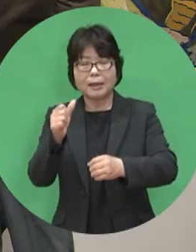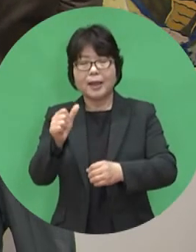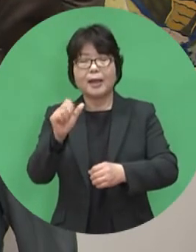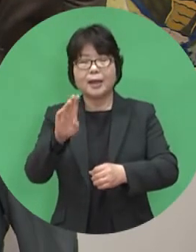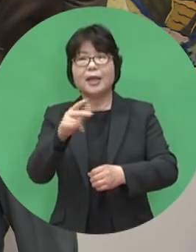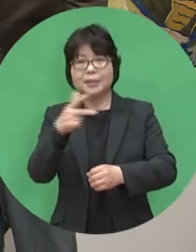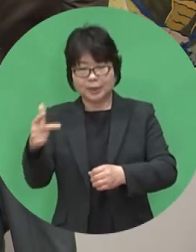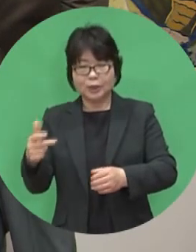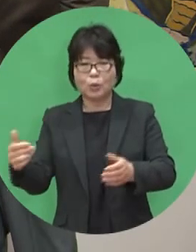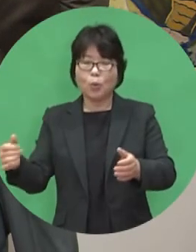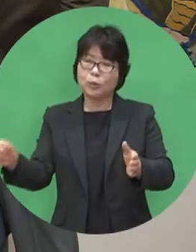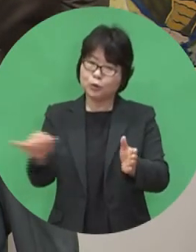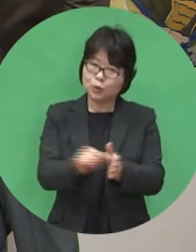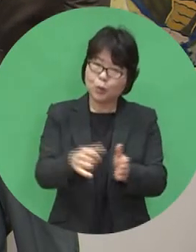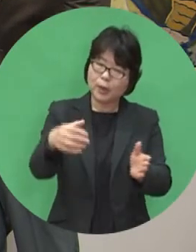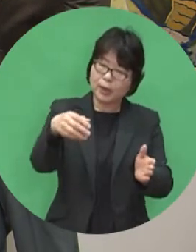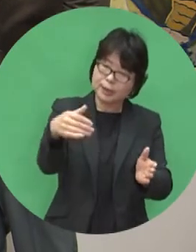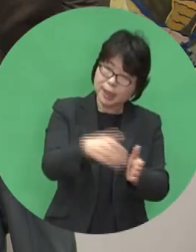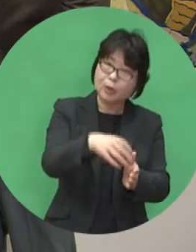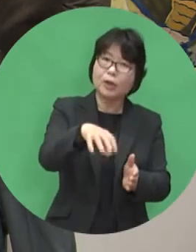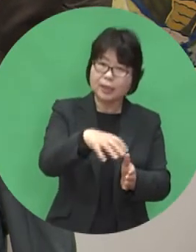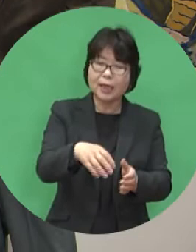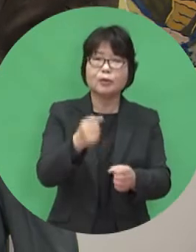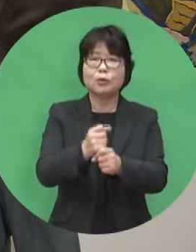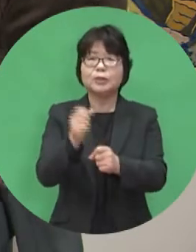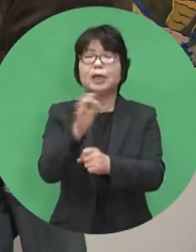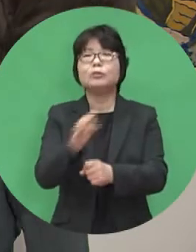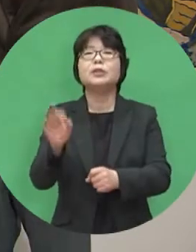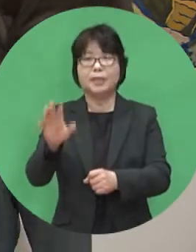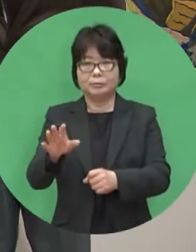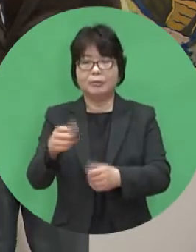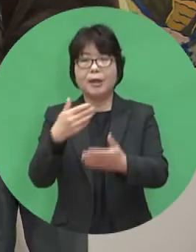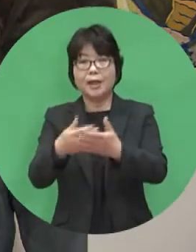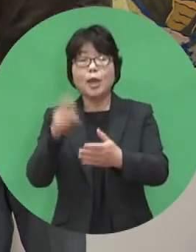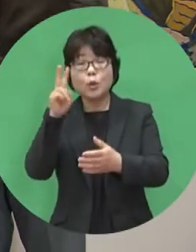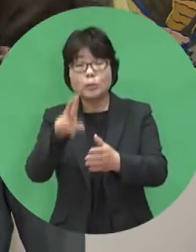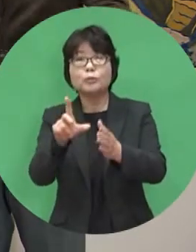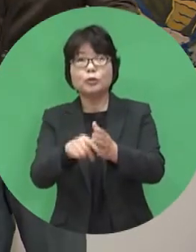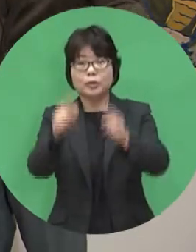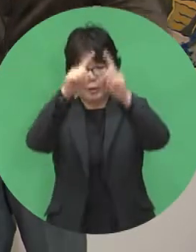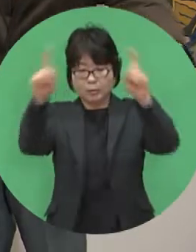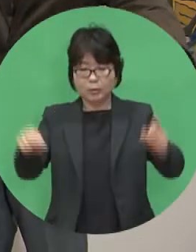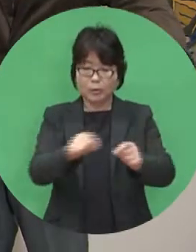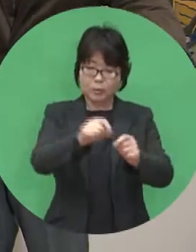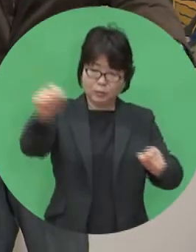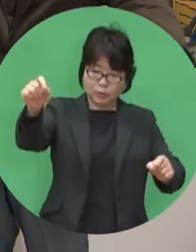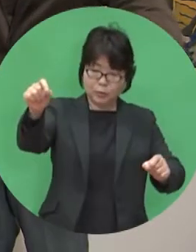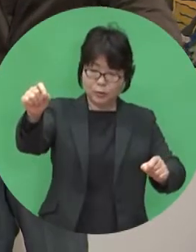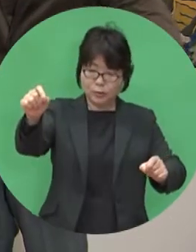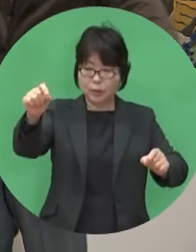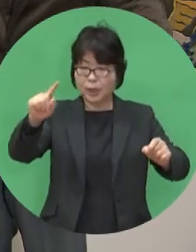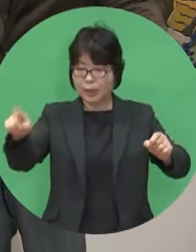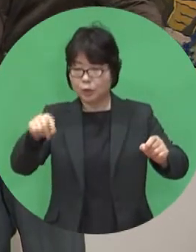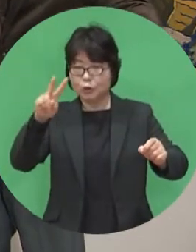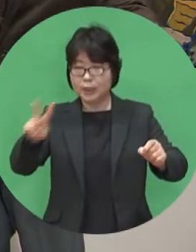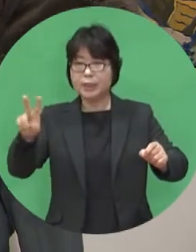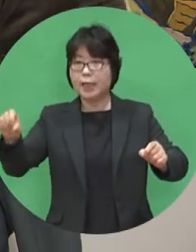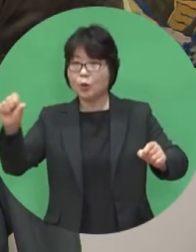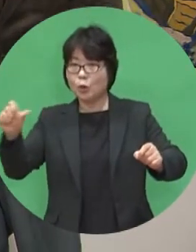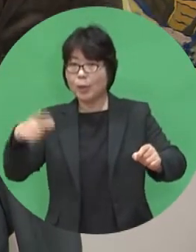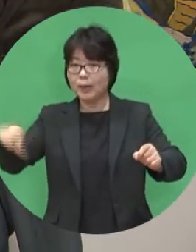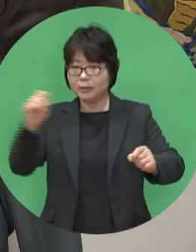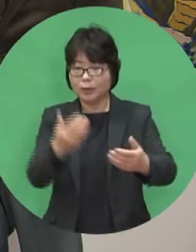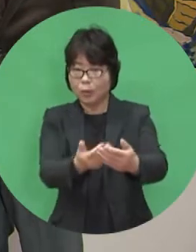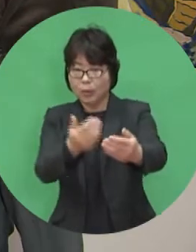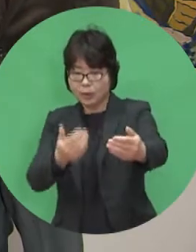になります。普通絵画といいますとこの対角線の 2.5 倍ぐらい後ろから下がると一番よく見える